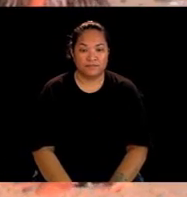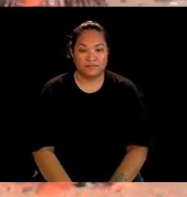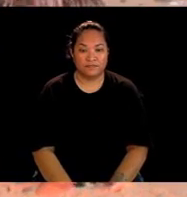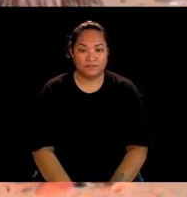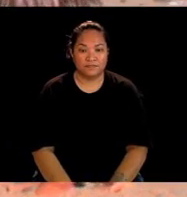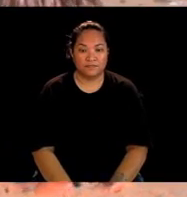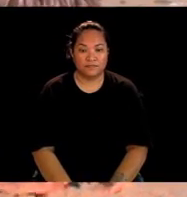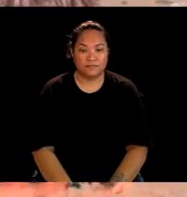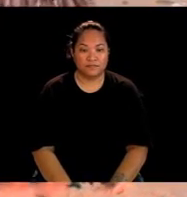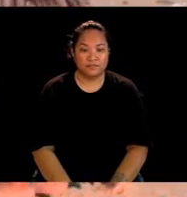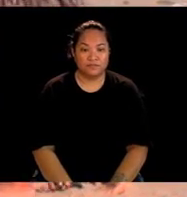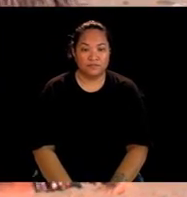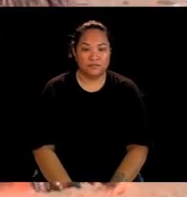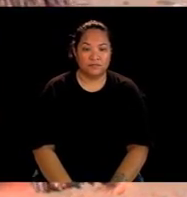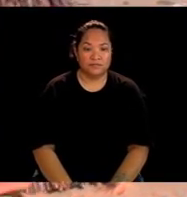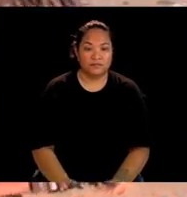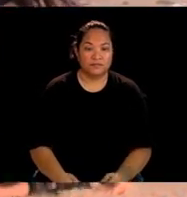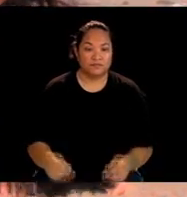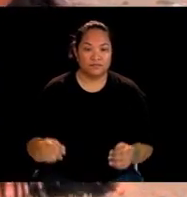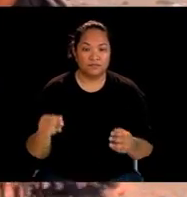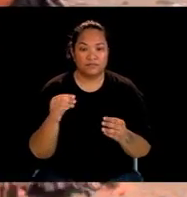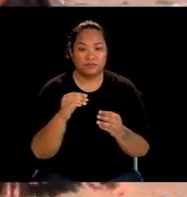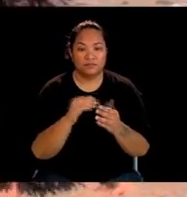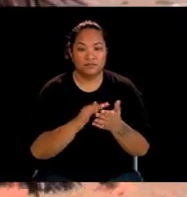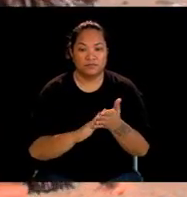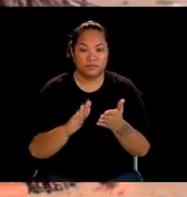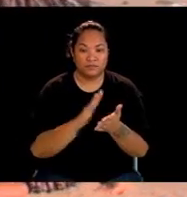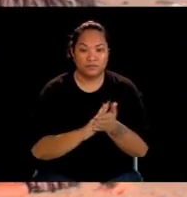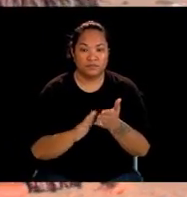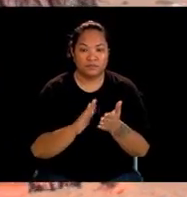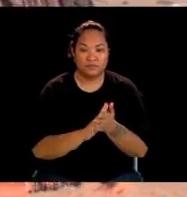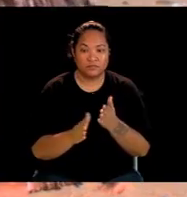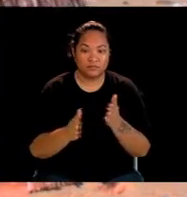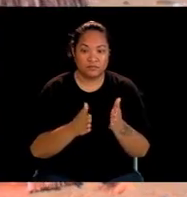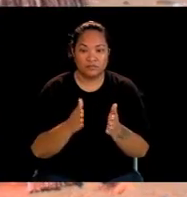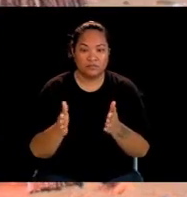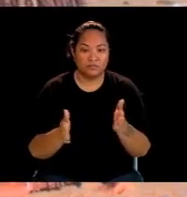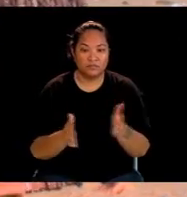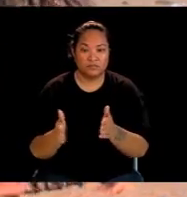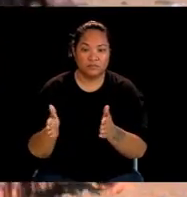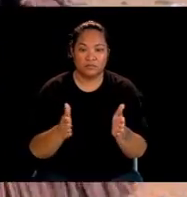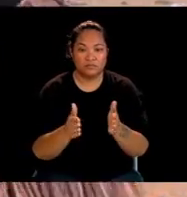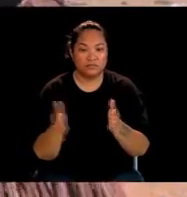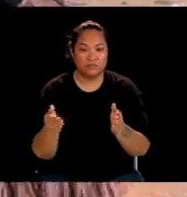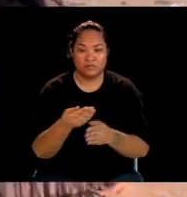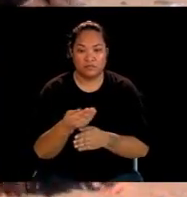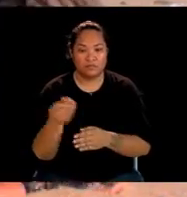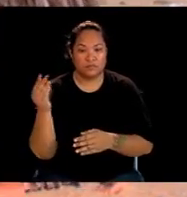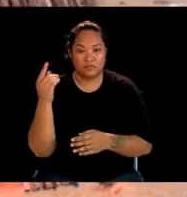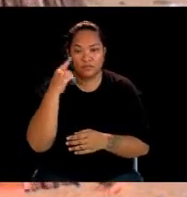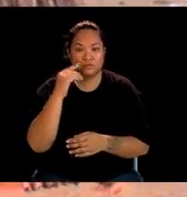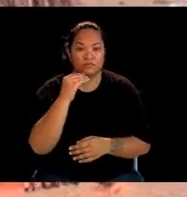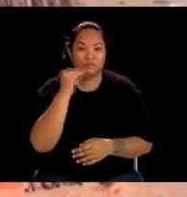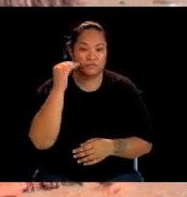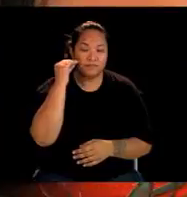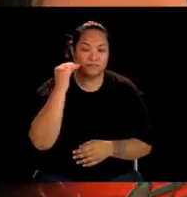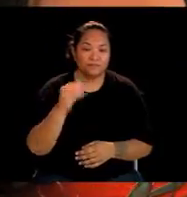numak gagasgas italan siha. Dan lumolofan efektus guma siha.